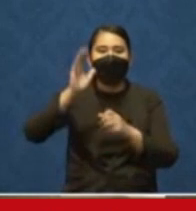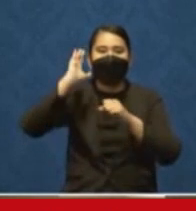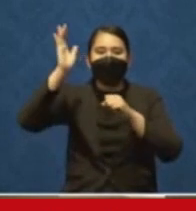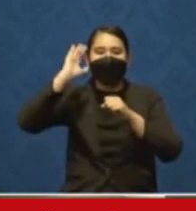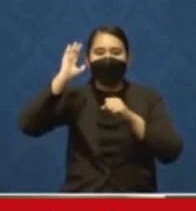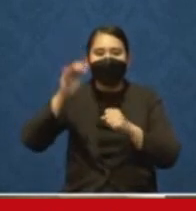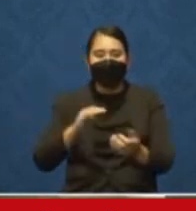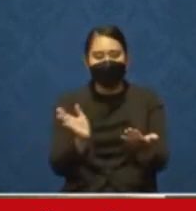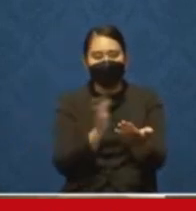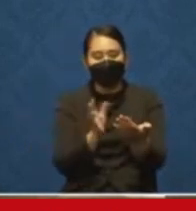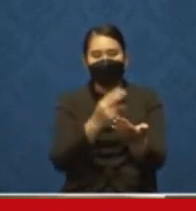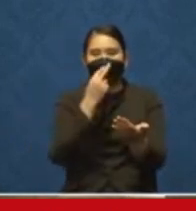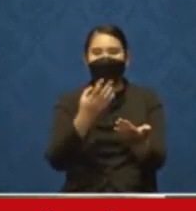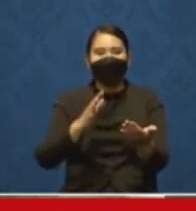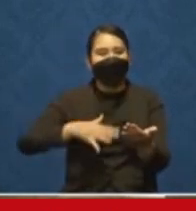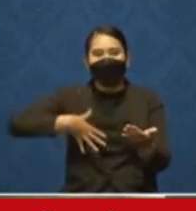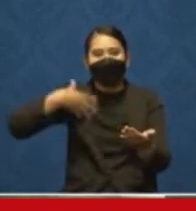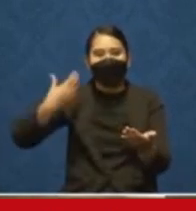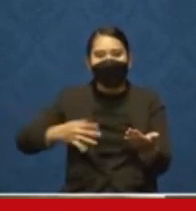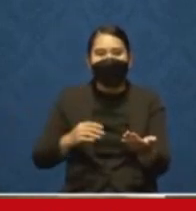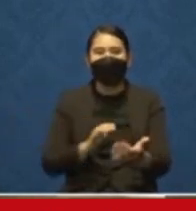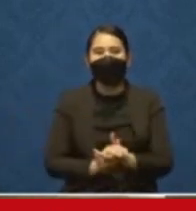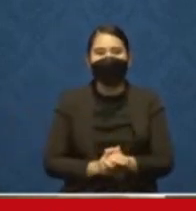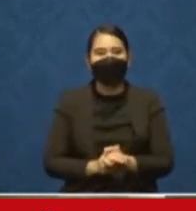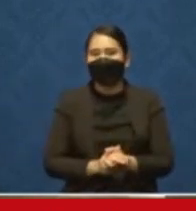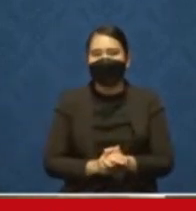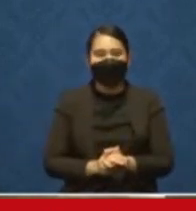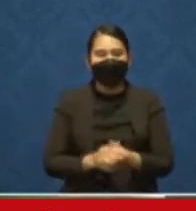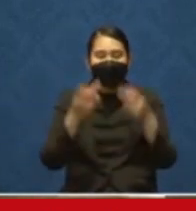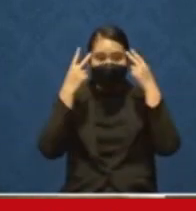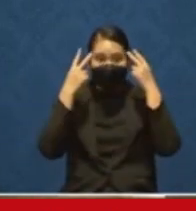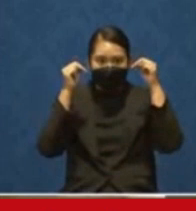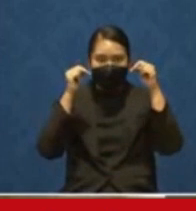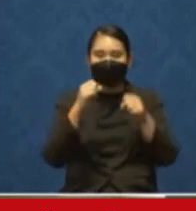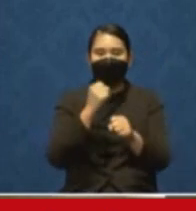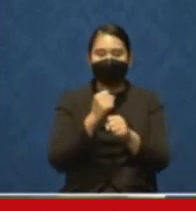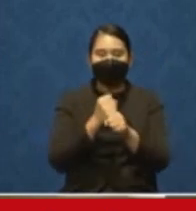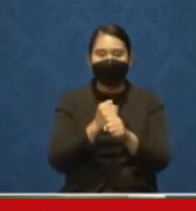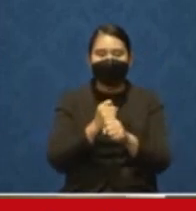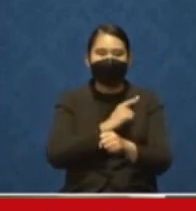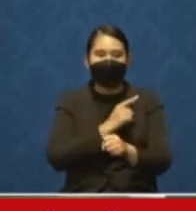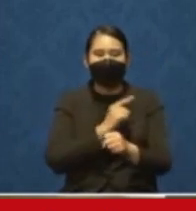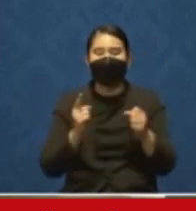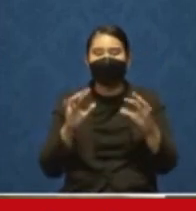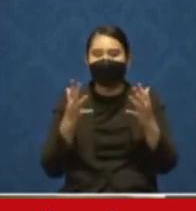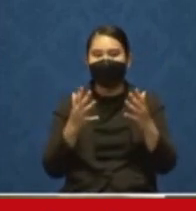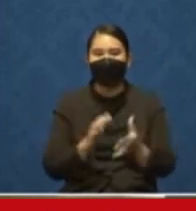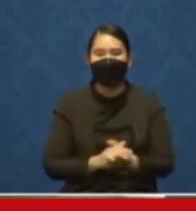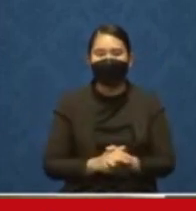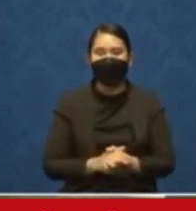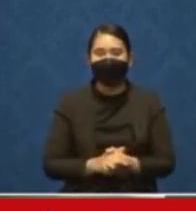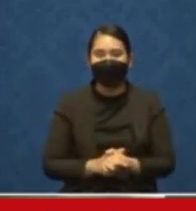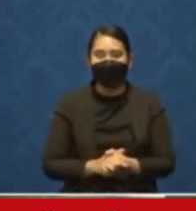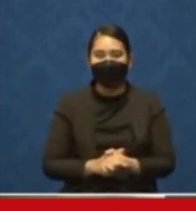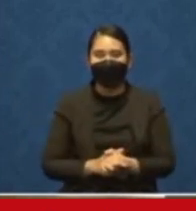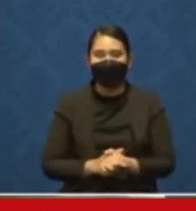เยอะเลยอ่ะไม่น่าจะได้ก็ได้ก็เลยคิดว่าต้องเอามาพูดในสะพานเพราะดูแล้วมันยิ่งเจ็บปวดดู